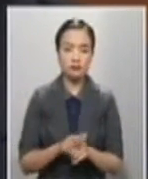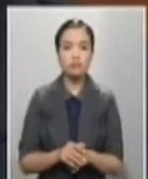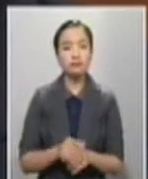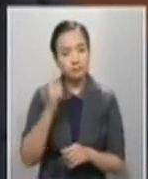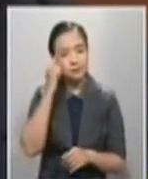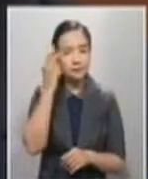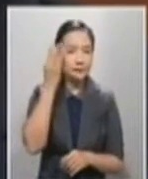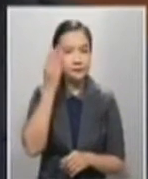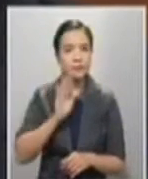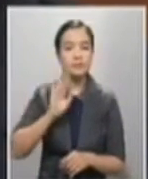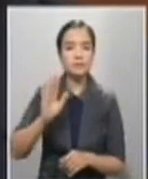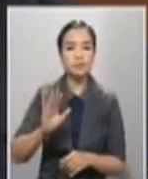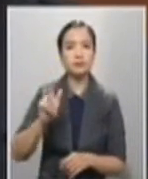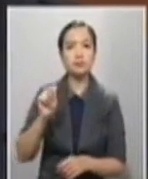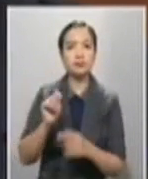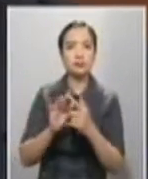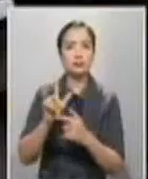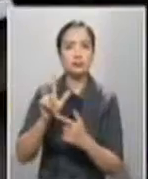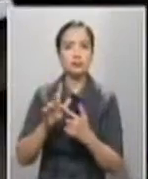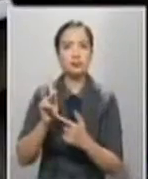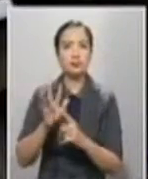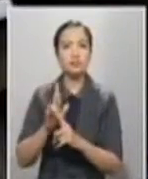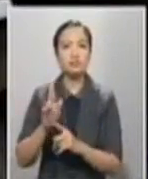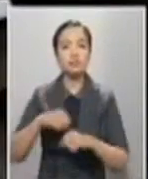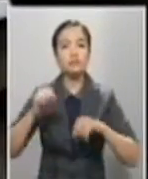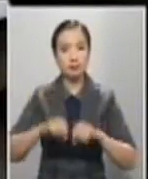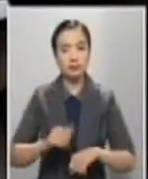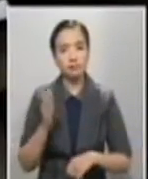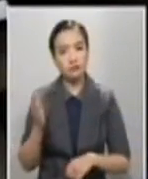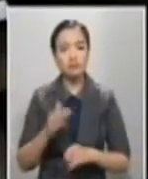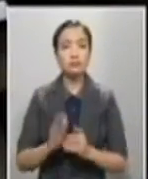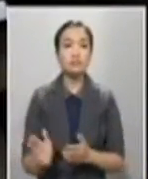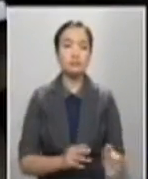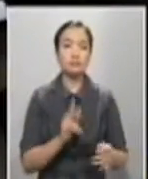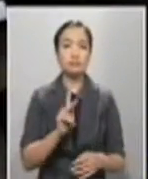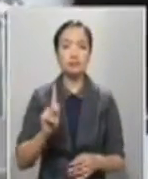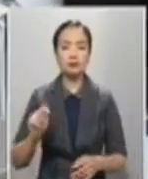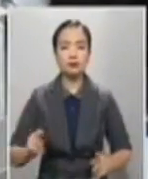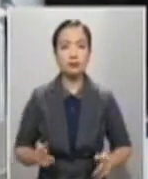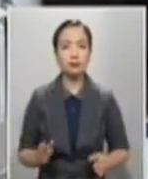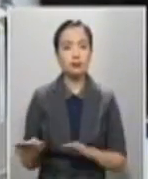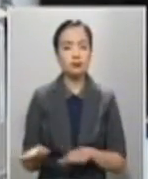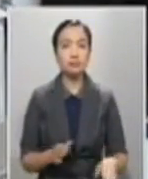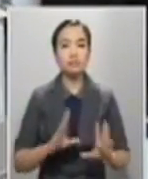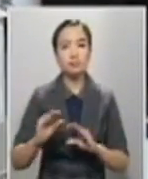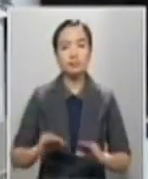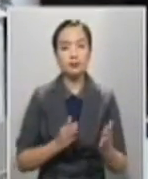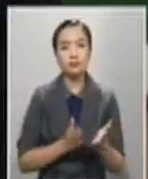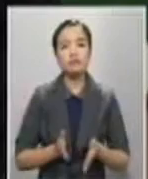จของตัวการนะครับ ส่วนกกต.เตรียมประชุมฝ่ายกฎหมายในวันพรุ่งนี้เพื่อเตรียมคำชี้แ